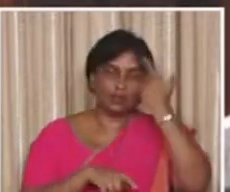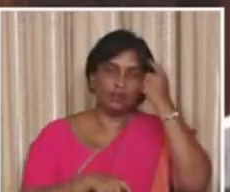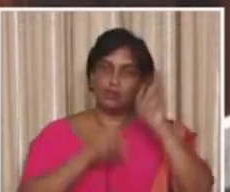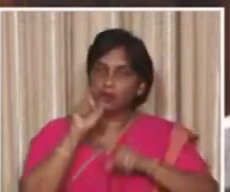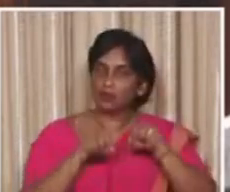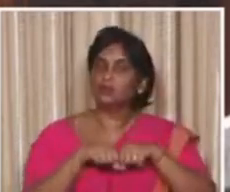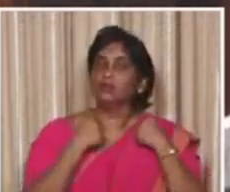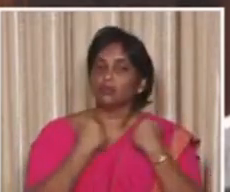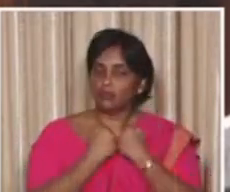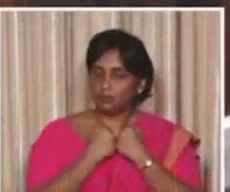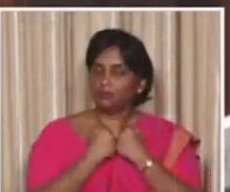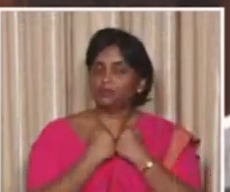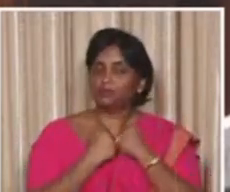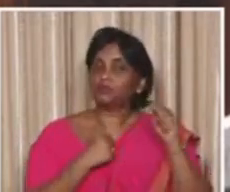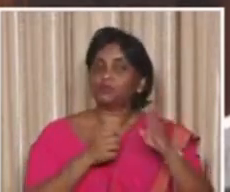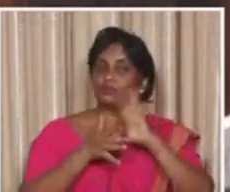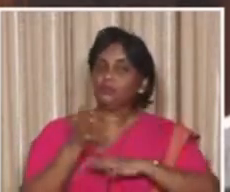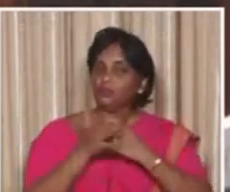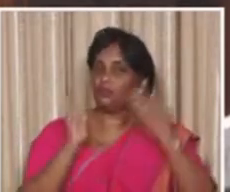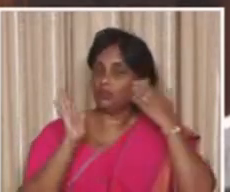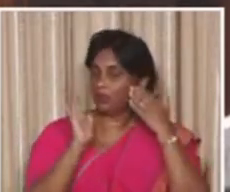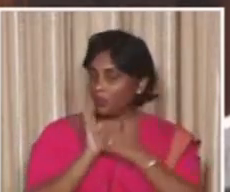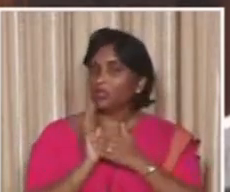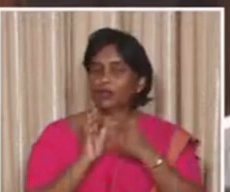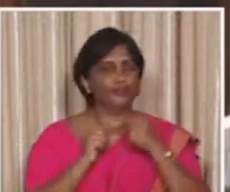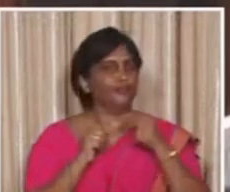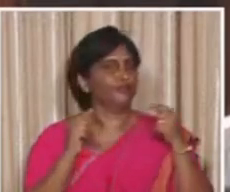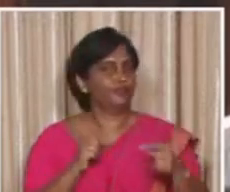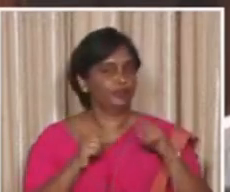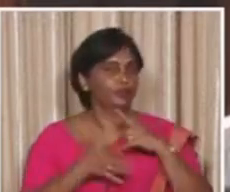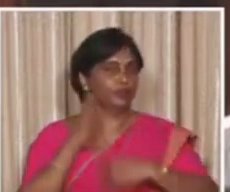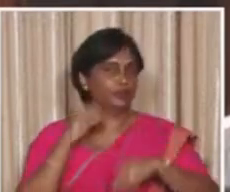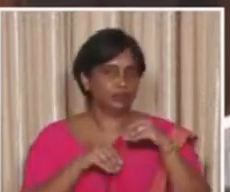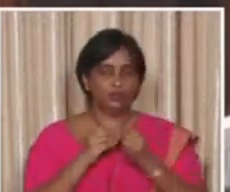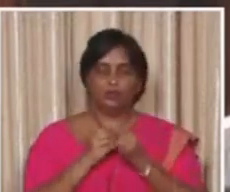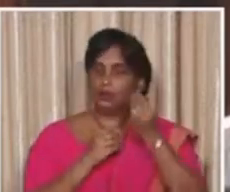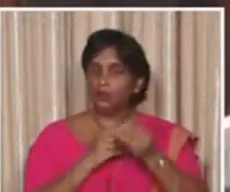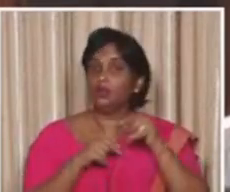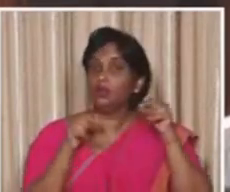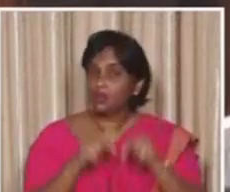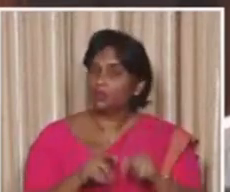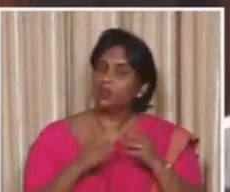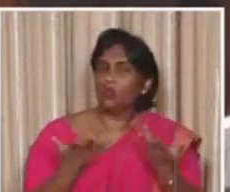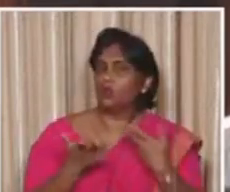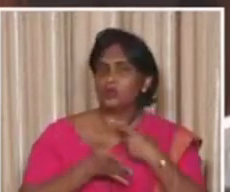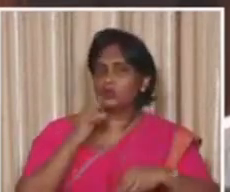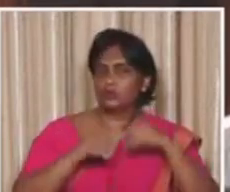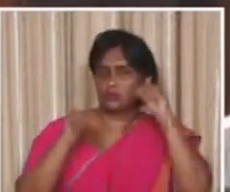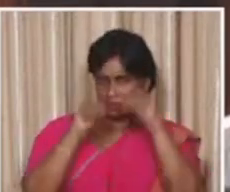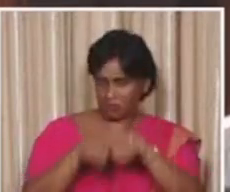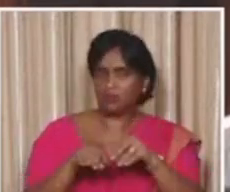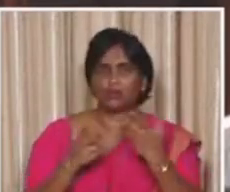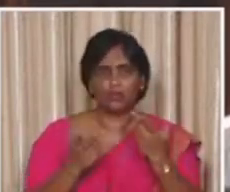இந்த வரவு செலவு திட்டங்களில் எதிராக வாக்களிக்கவில்லை, வாக்களிக்க இன்று எவ்வாறு வாக்களிக்க போறார் என்ற கேள்வியை மக்கள்